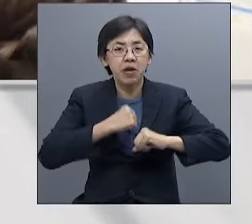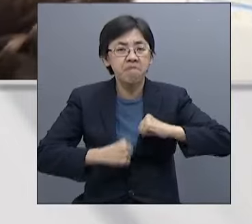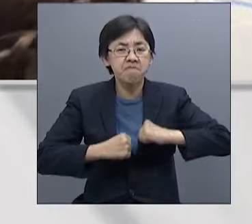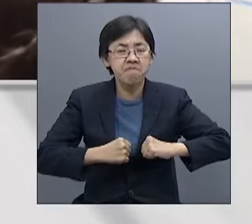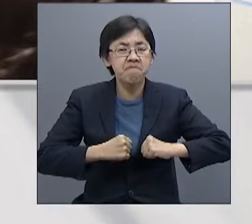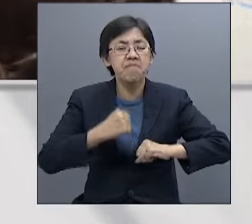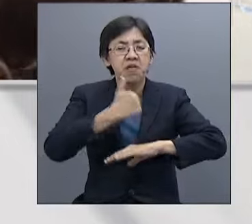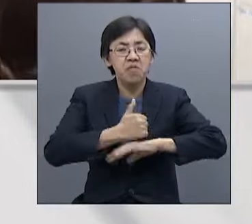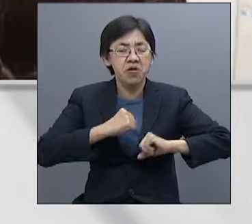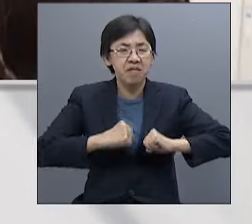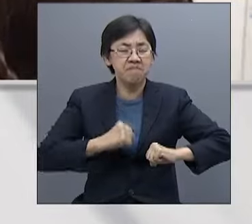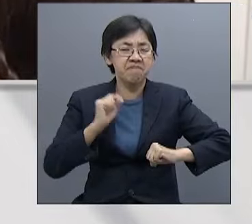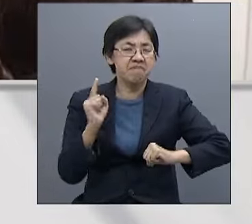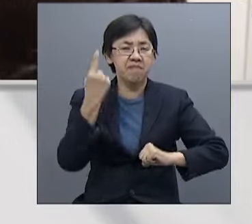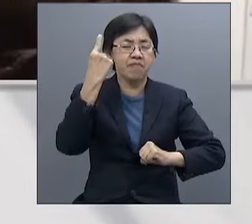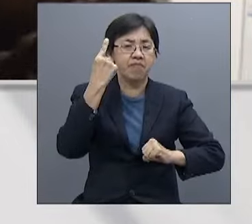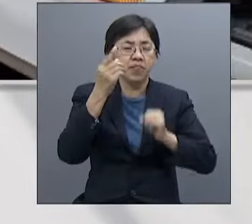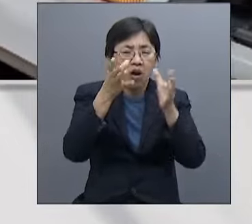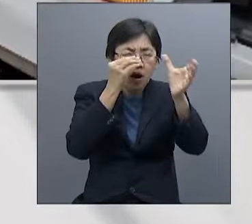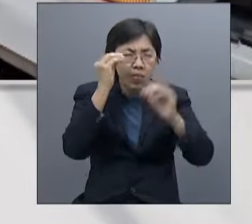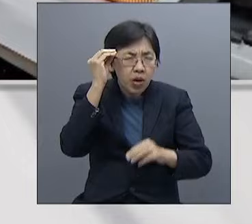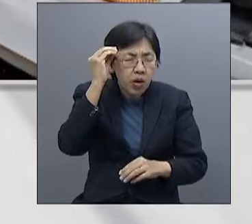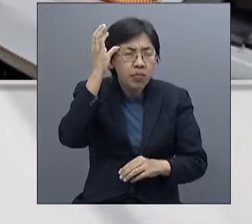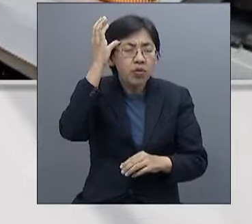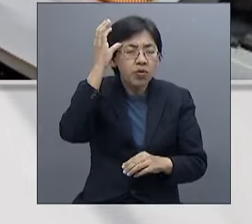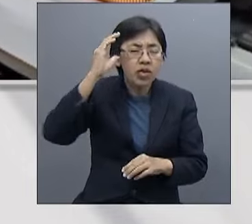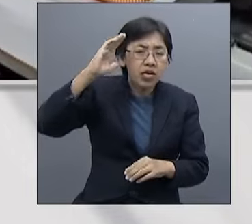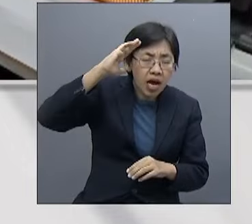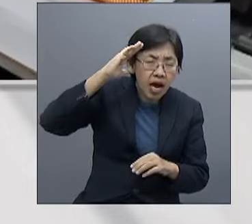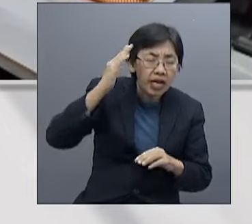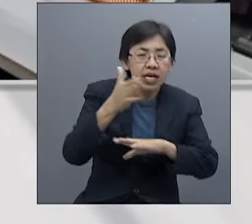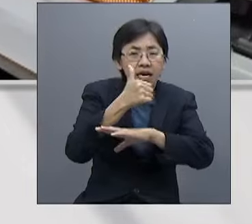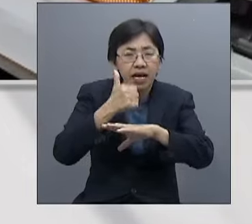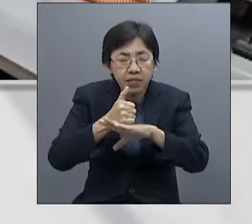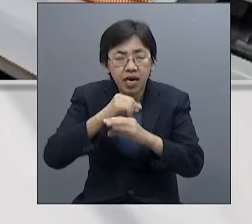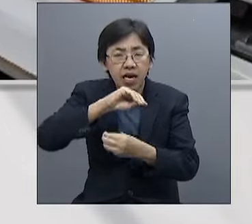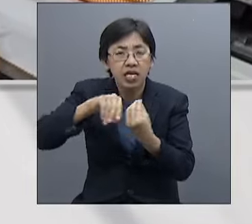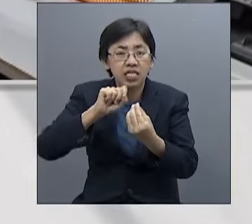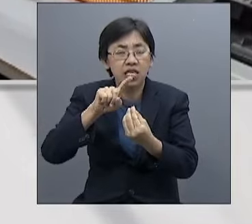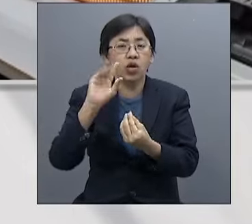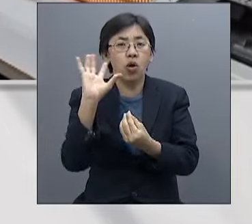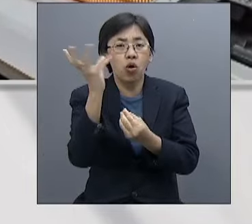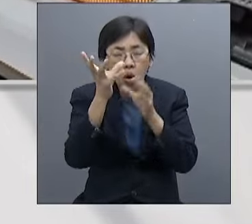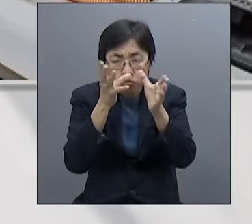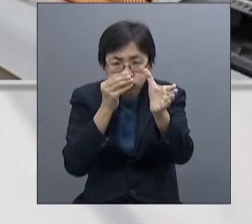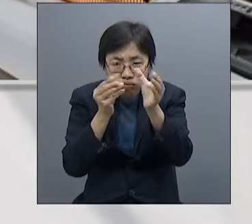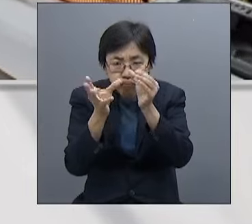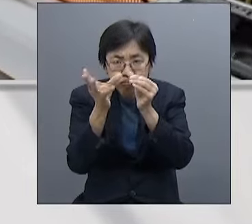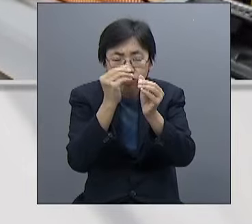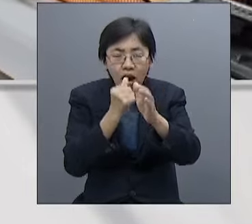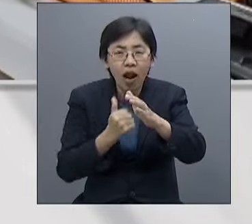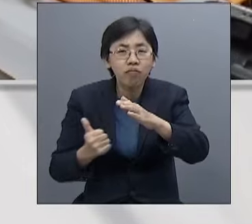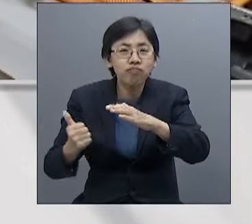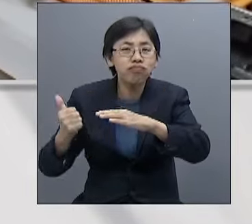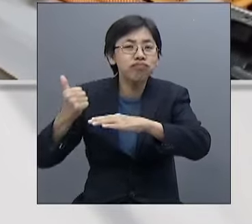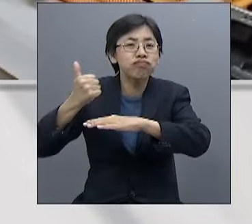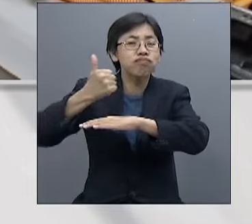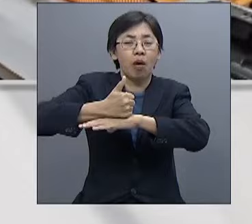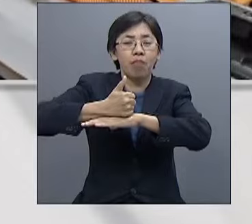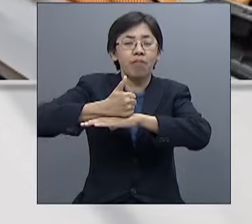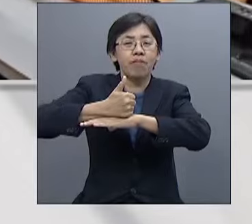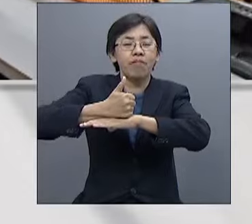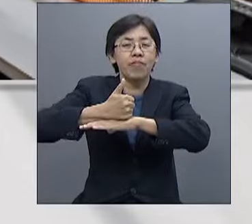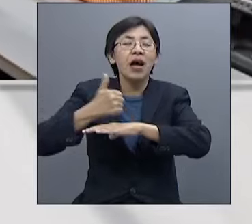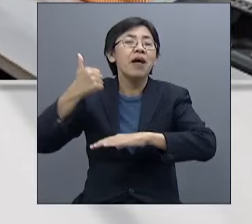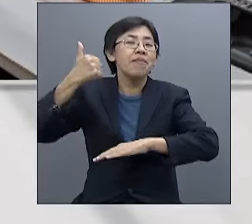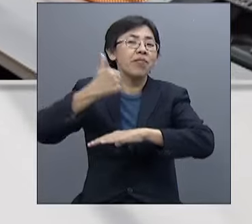การองค์ความรู้ด้านความมั่นคงการเมืองและเศรษฐกิจโลกเพื่อก้าวขึ้นเป็นผู้บริหารองค์กรหรือฟิวเจอ